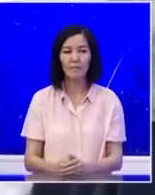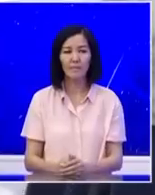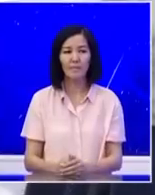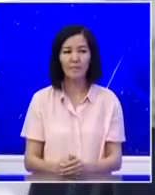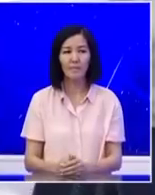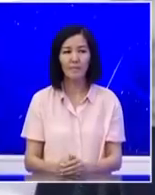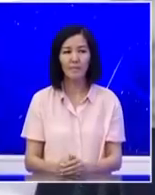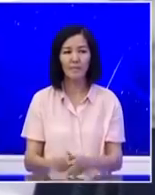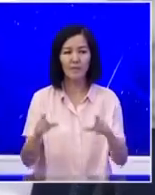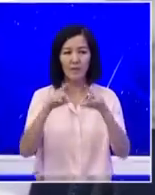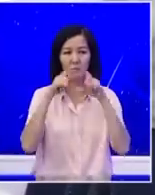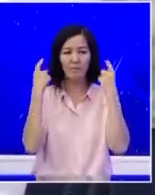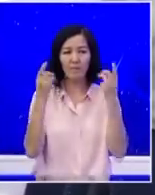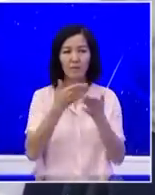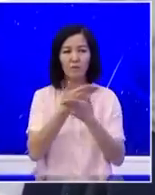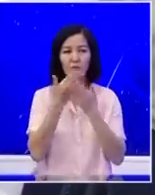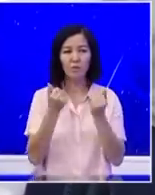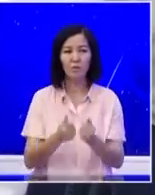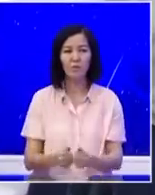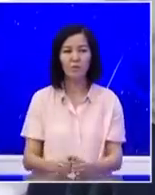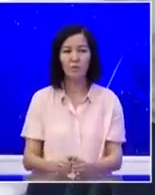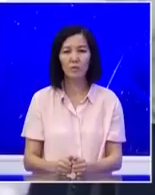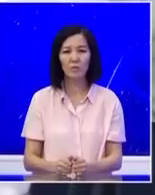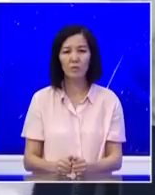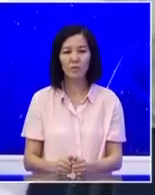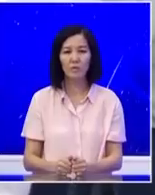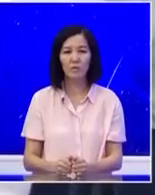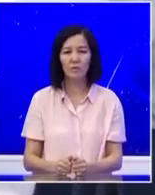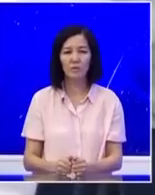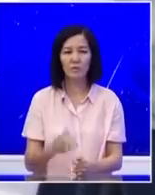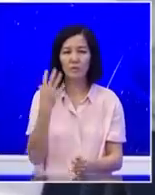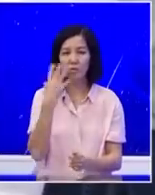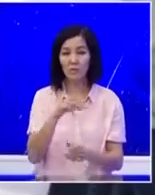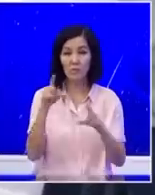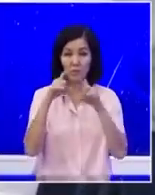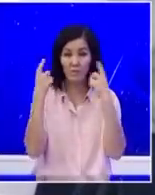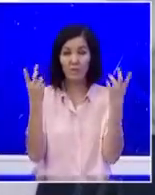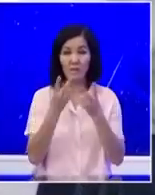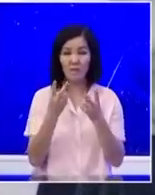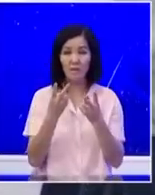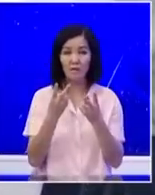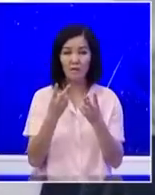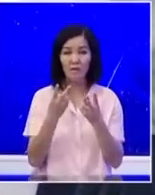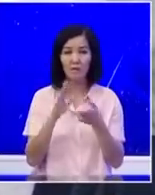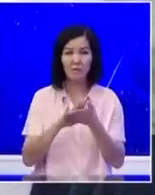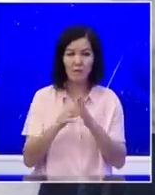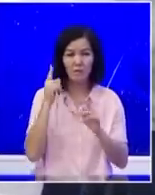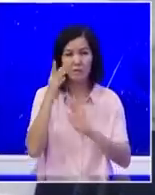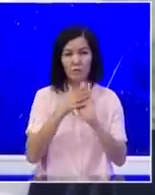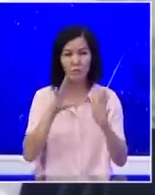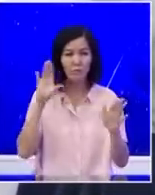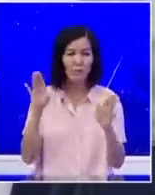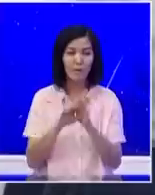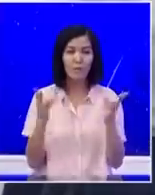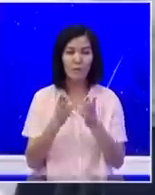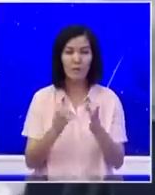Нет маскасы, маска машина алып қой, тұрмыстық. Болса да бізде қазір көріп тұрсыз ғой жағдайды. Маска киіп